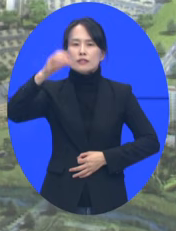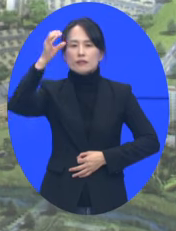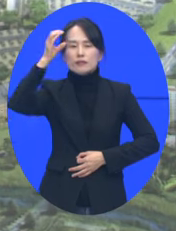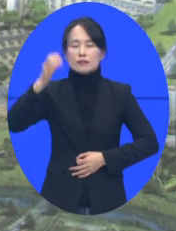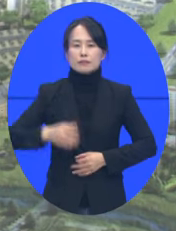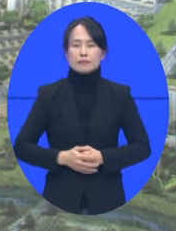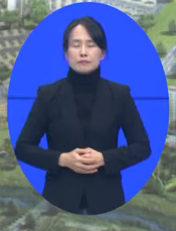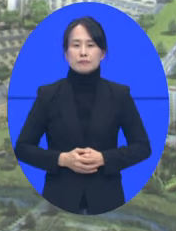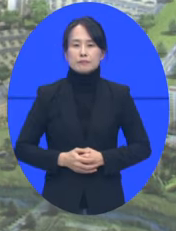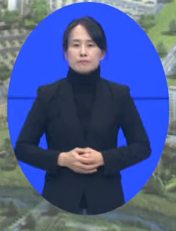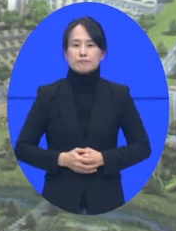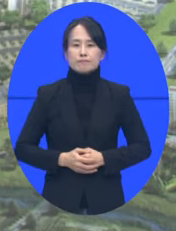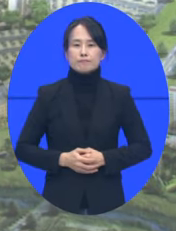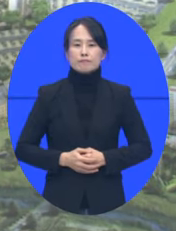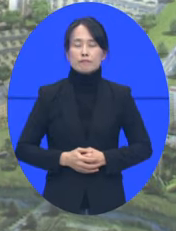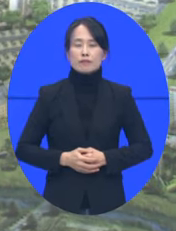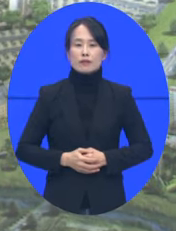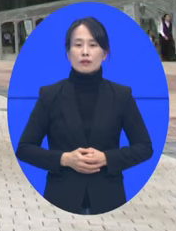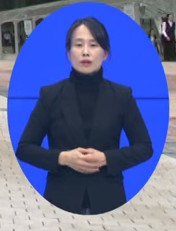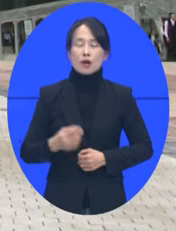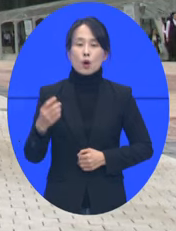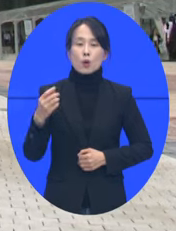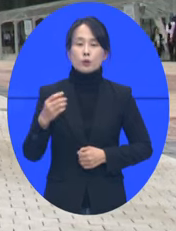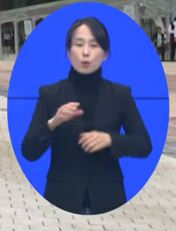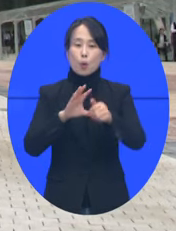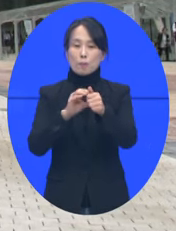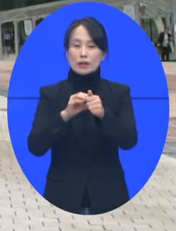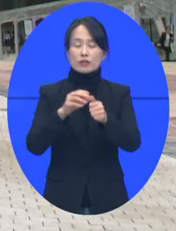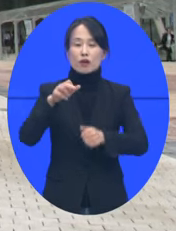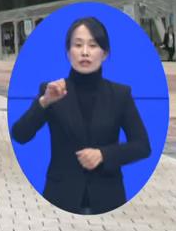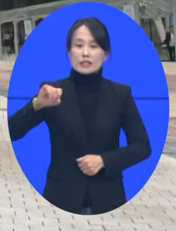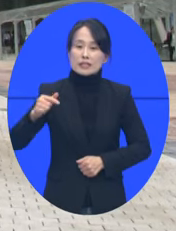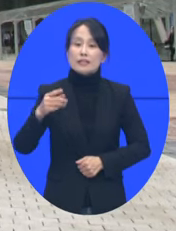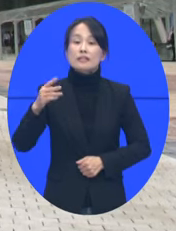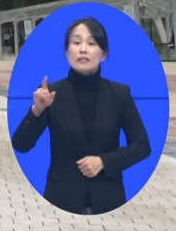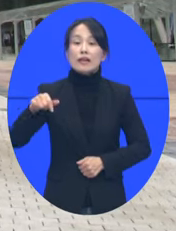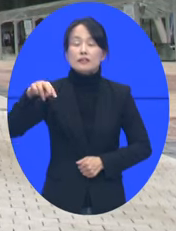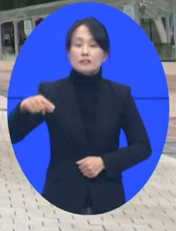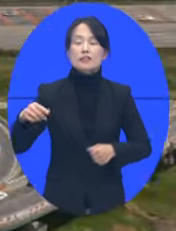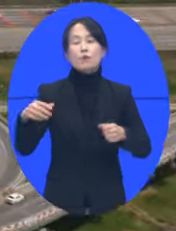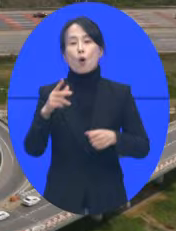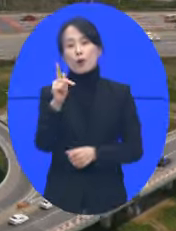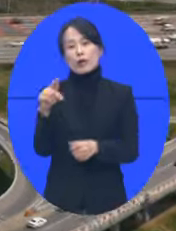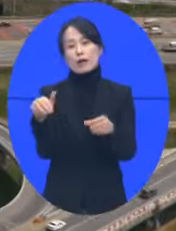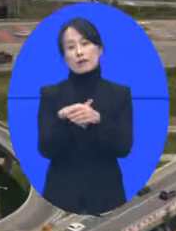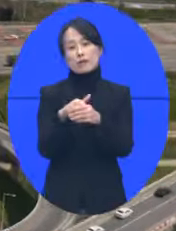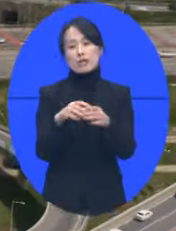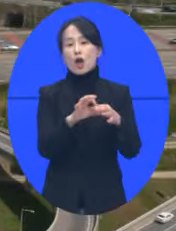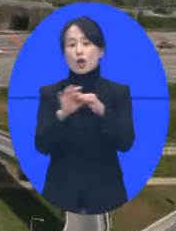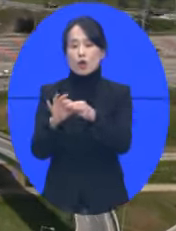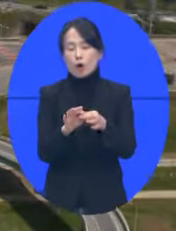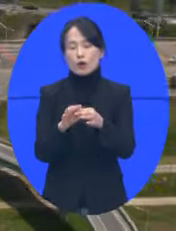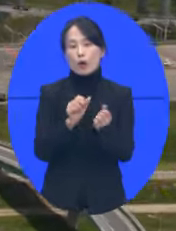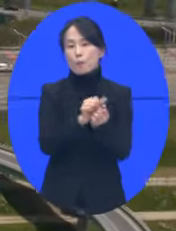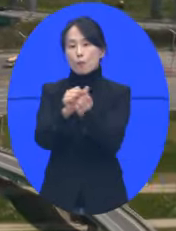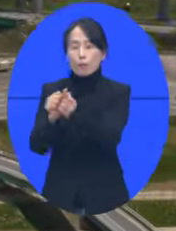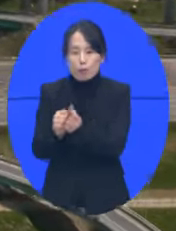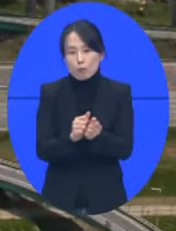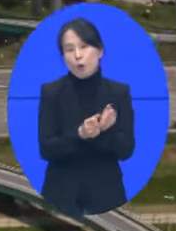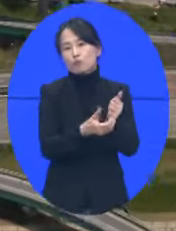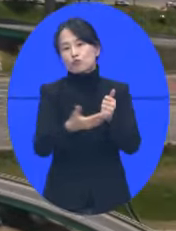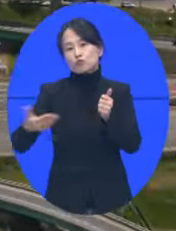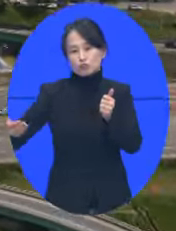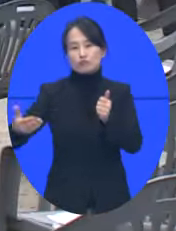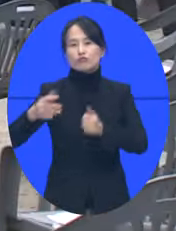있습니다뿐만 아니라 경기 고향 방송 영상 밸리 킨텍스 케 컬처 밸리 등 테크노밸리와 연기한 시너지 효과도